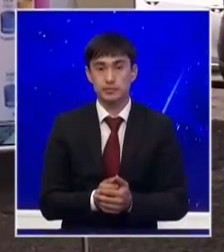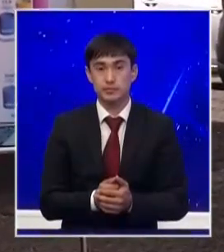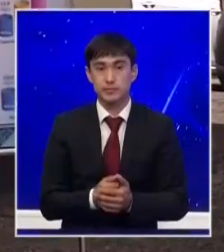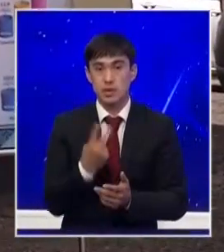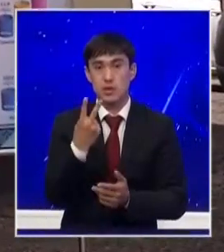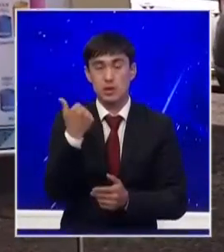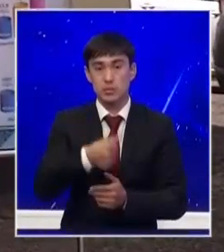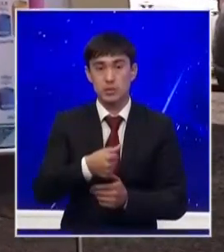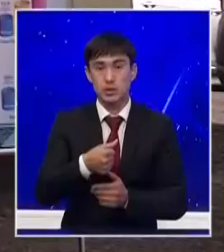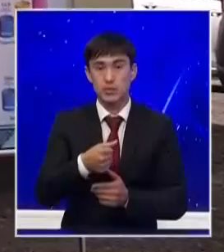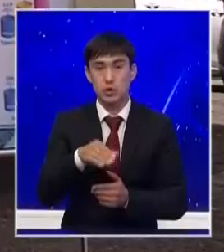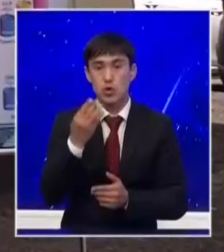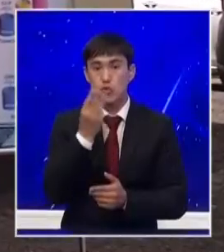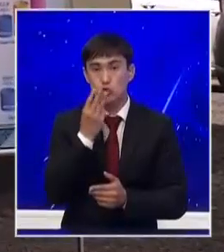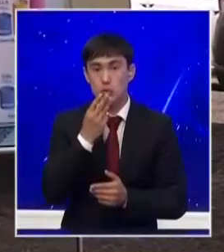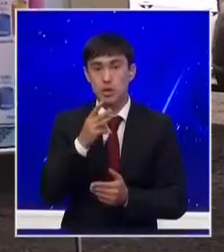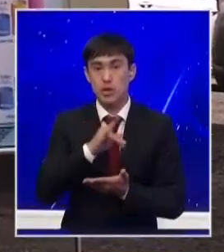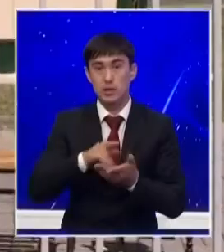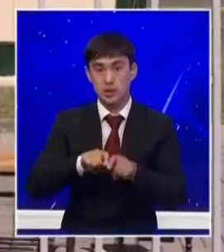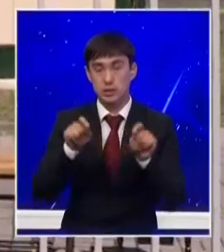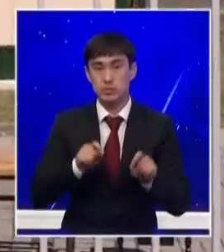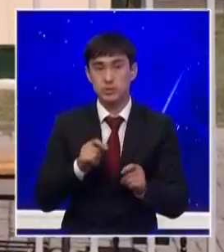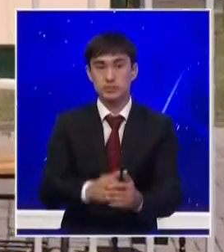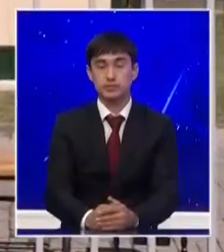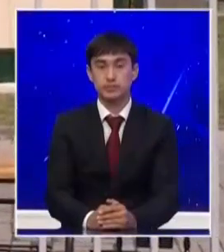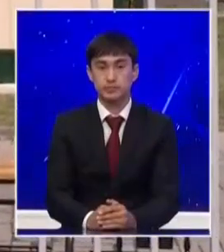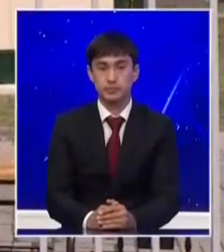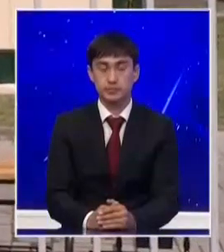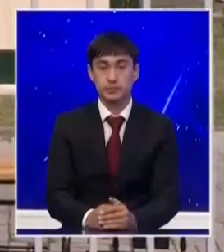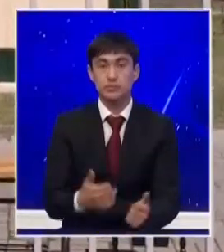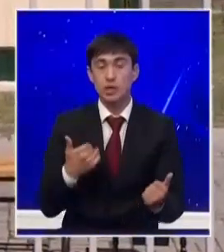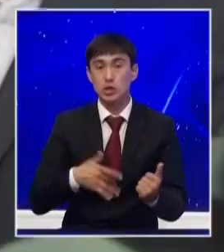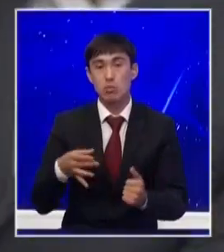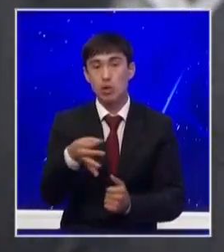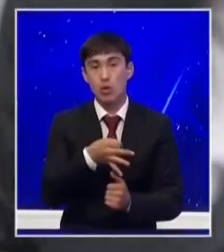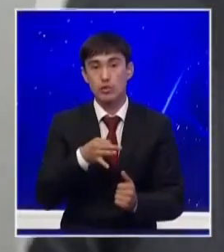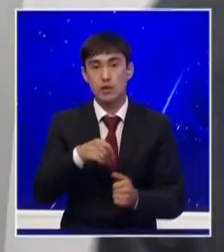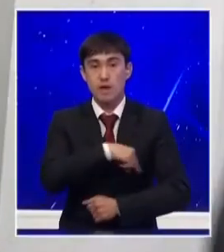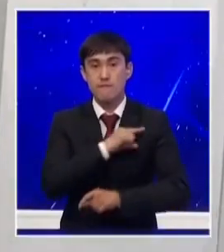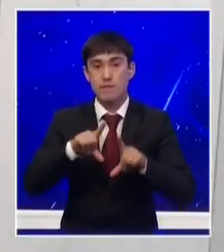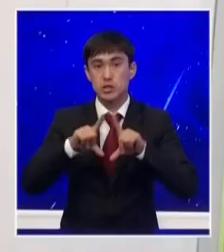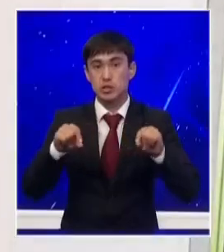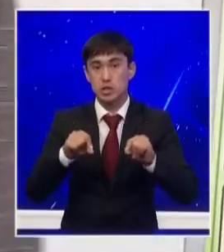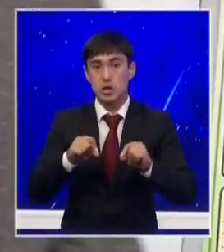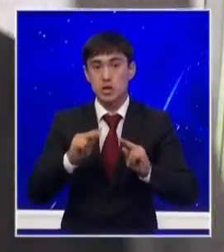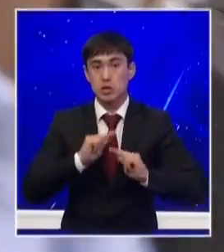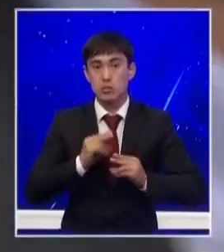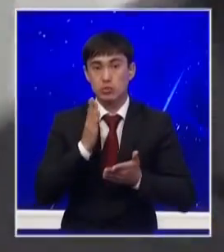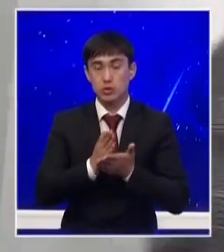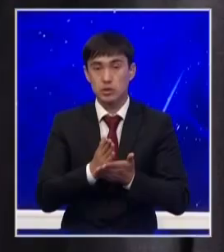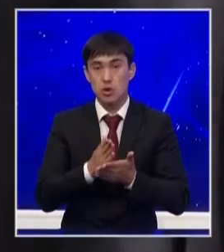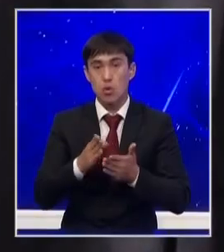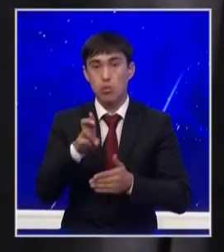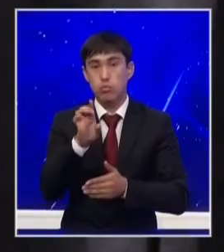Бір екі аптада Үштөбеде ашайық деп отырмыз Қаратал ауданында. Жамбыл ауылында фельдшерлік акушерлік пункт жұмыс істеп тұр. Ол